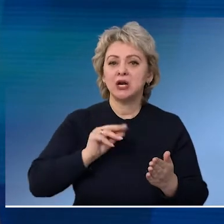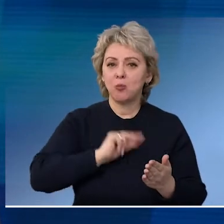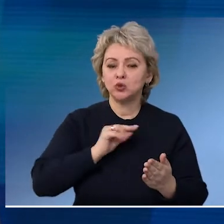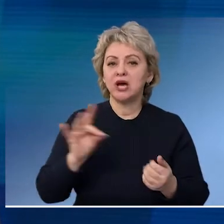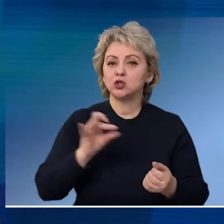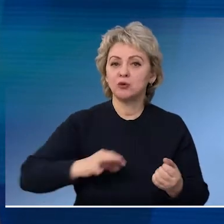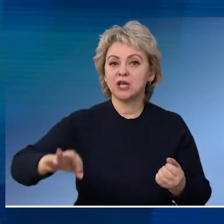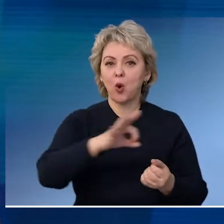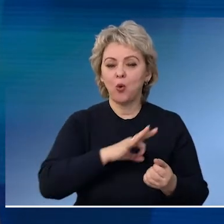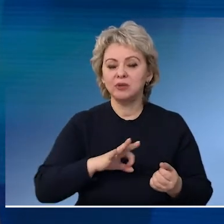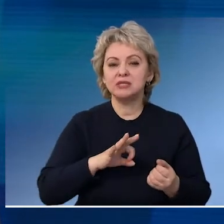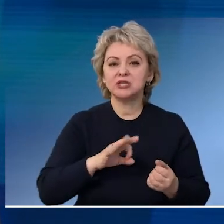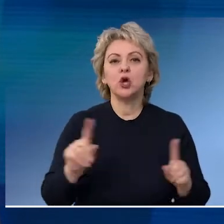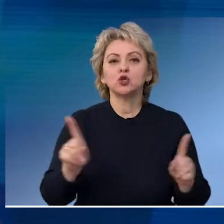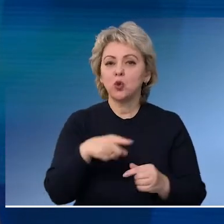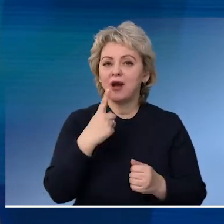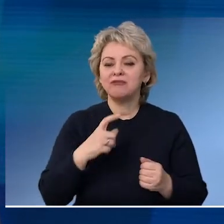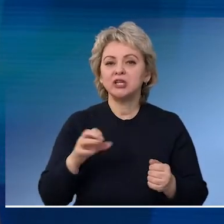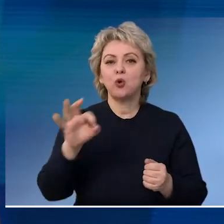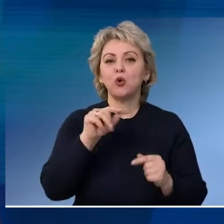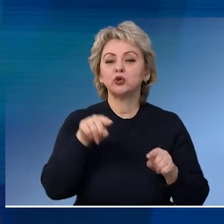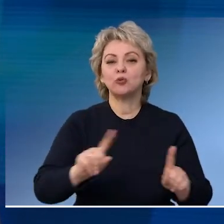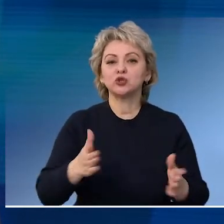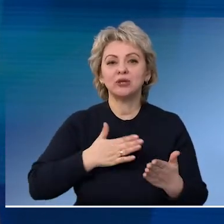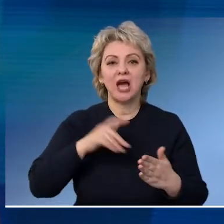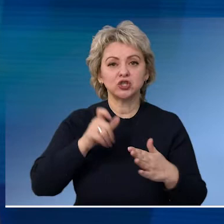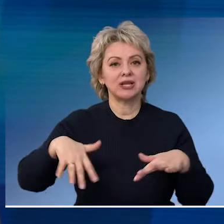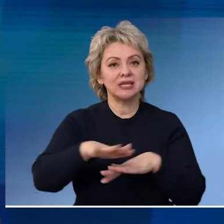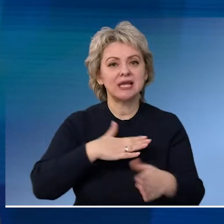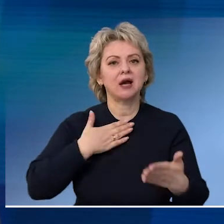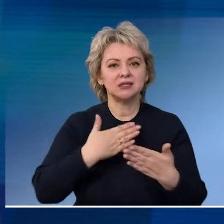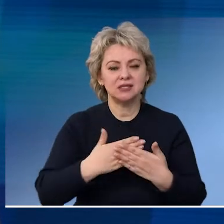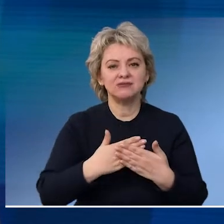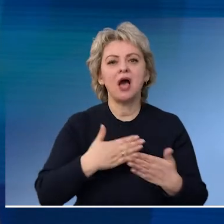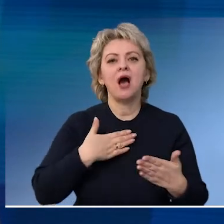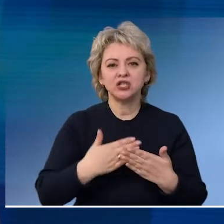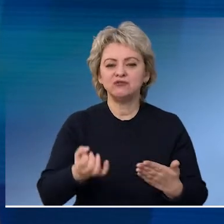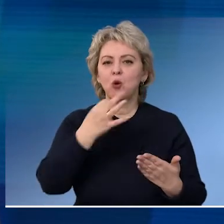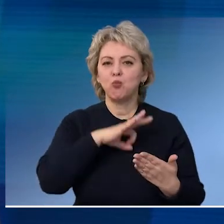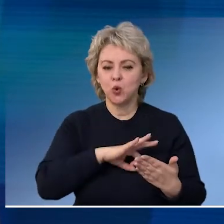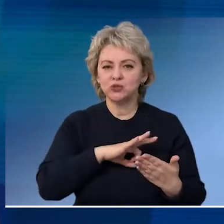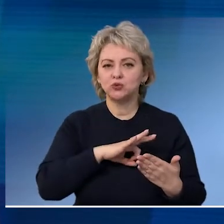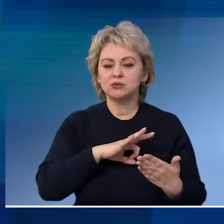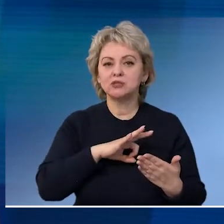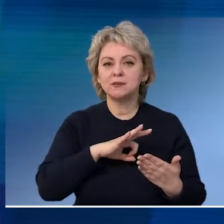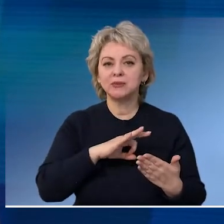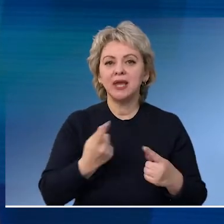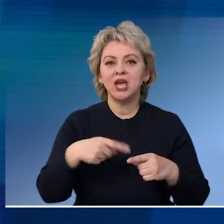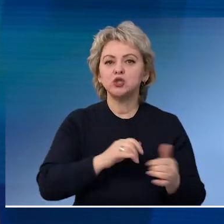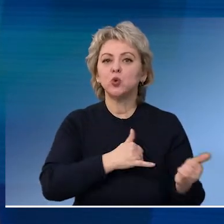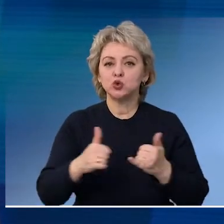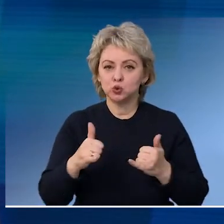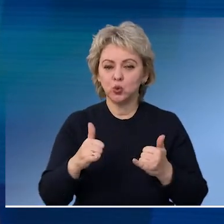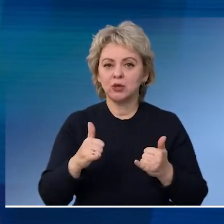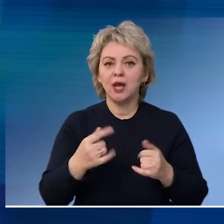на площадке Ростовской области. Что говорит о том, что наше население активно, активны пользователи